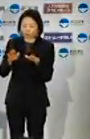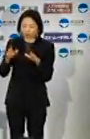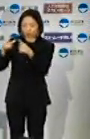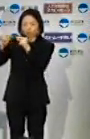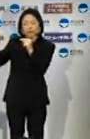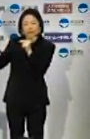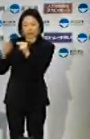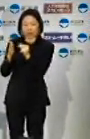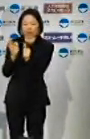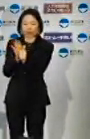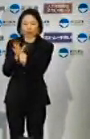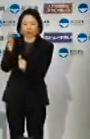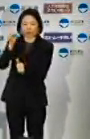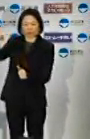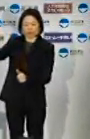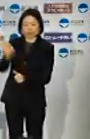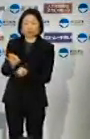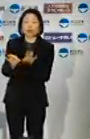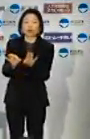し、それから県は